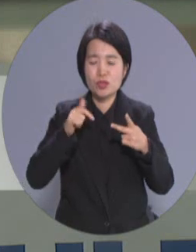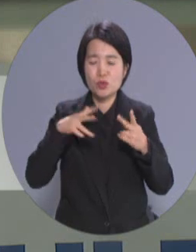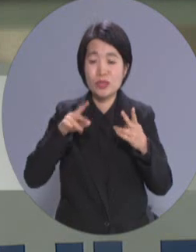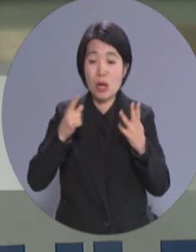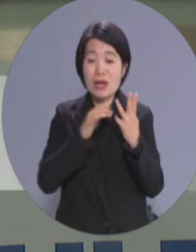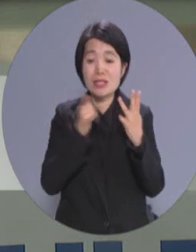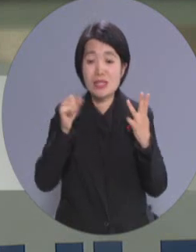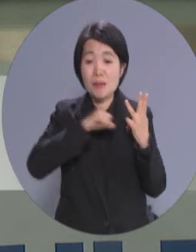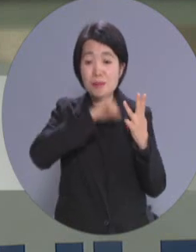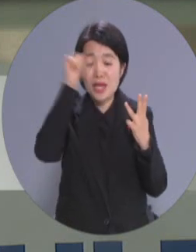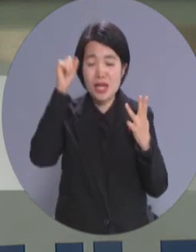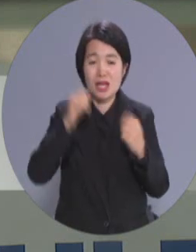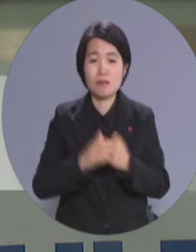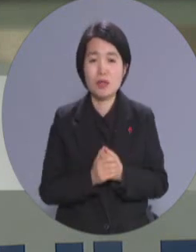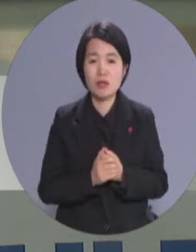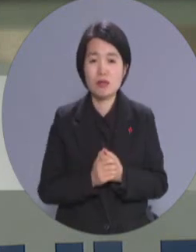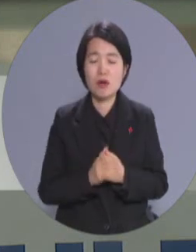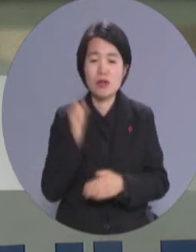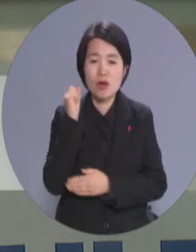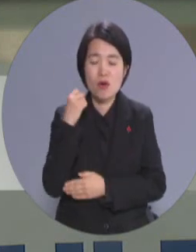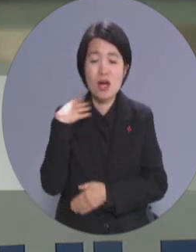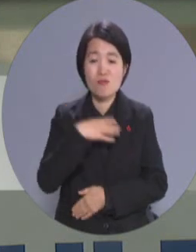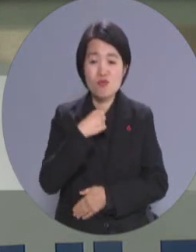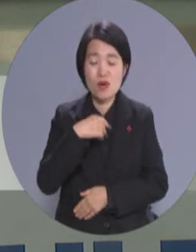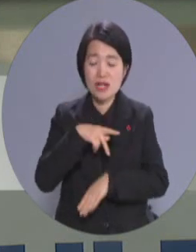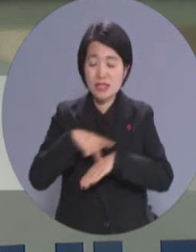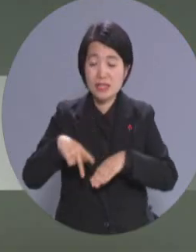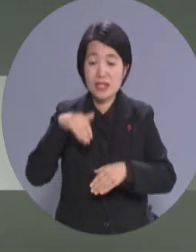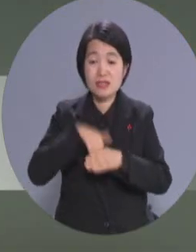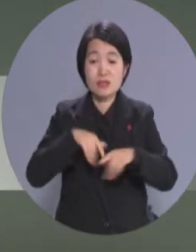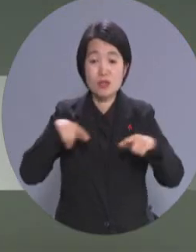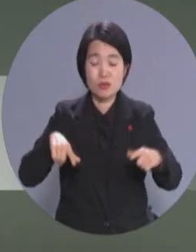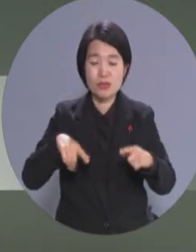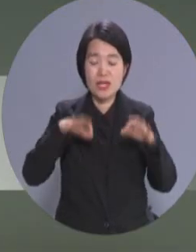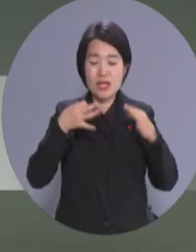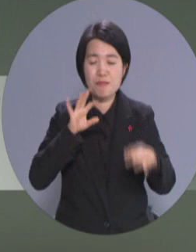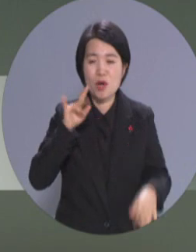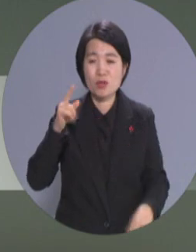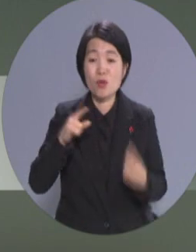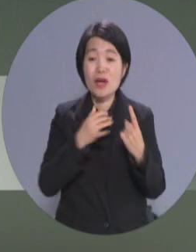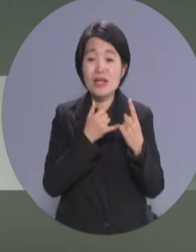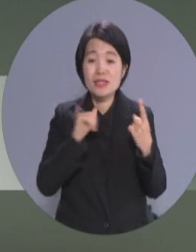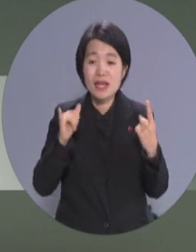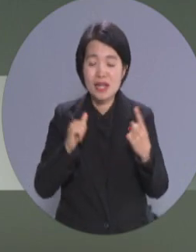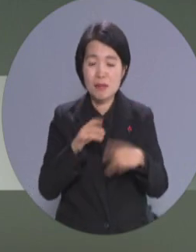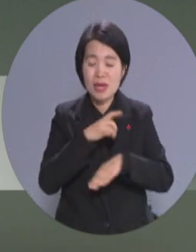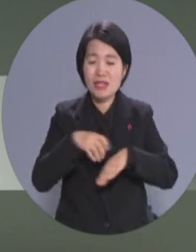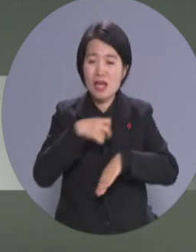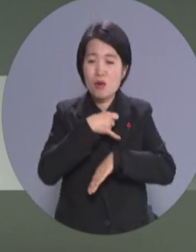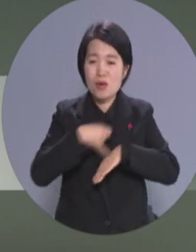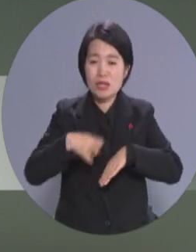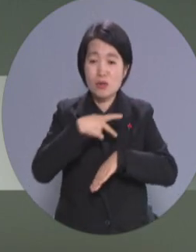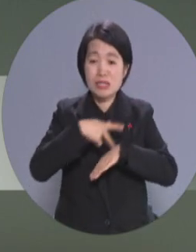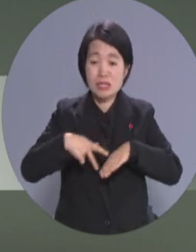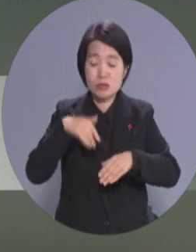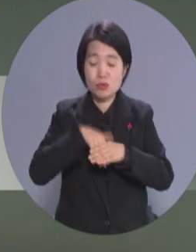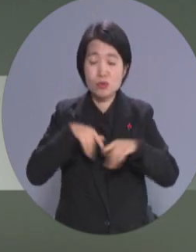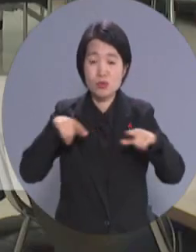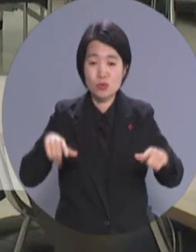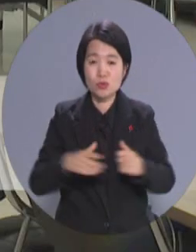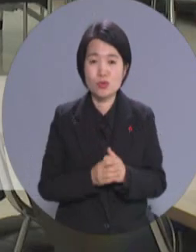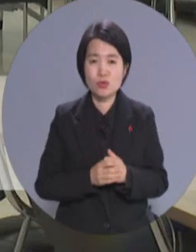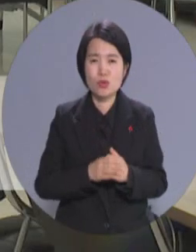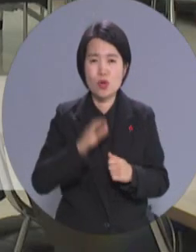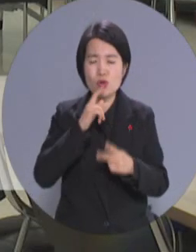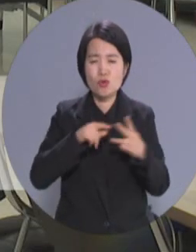등 세명이 통과했고 영암 무한 신한 선거구는 김병도 한명 해남 완도 진도 선거구는